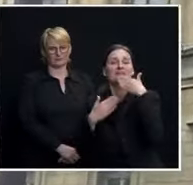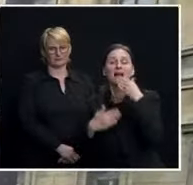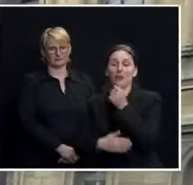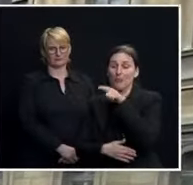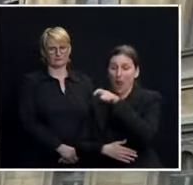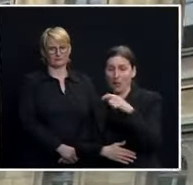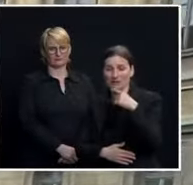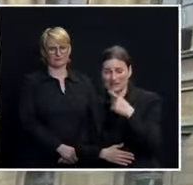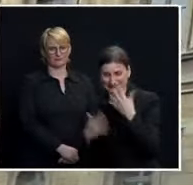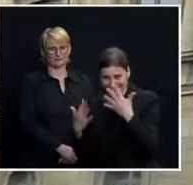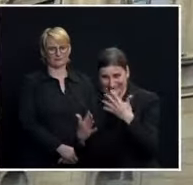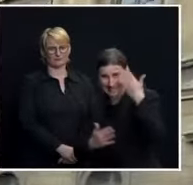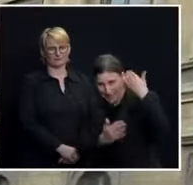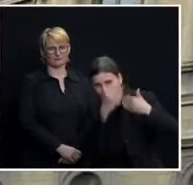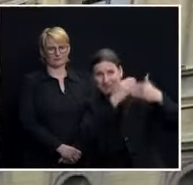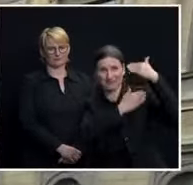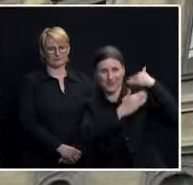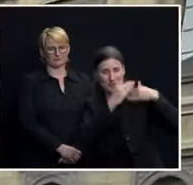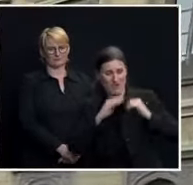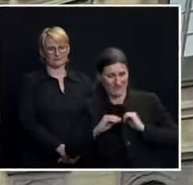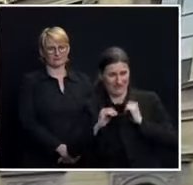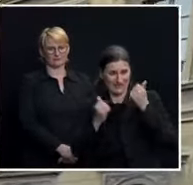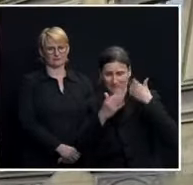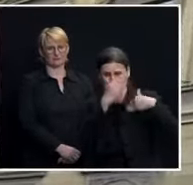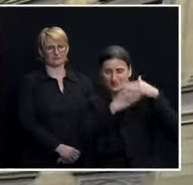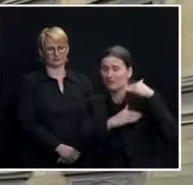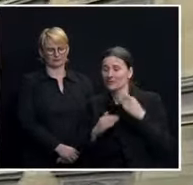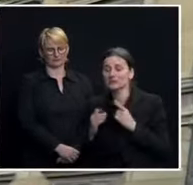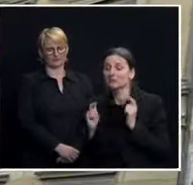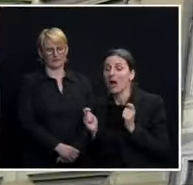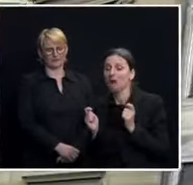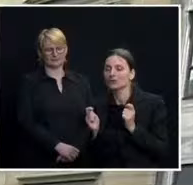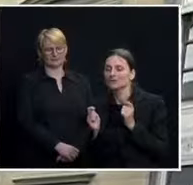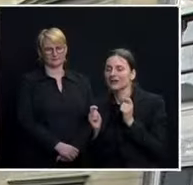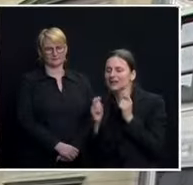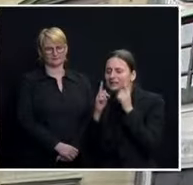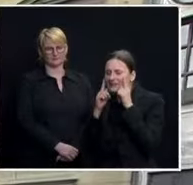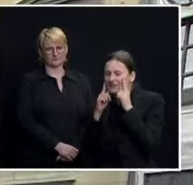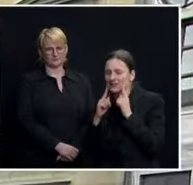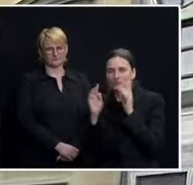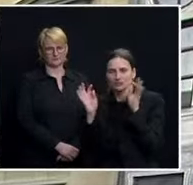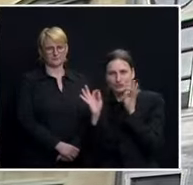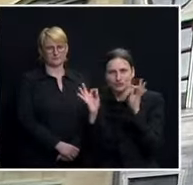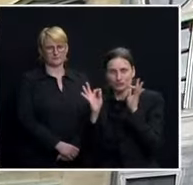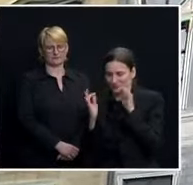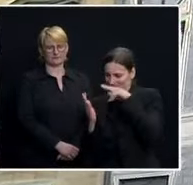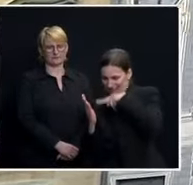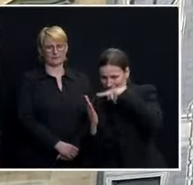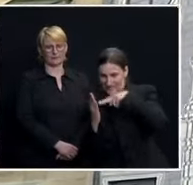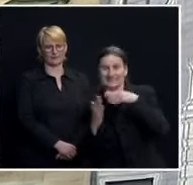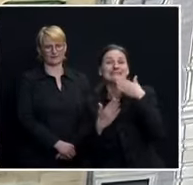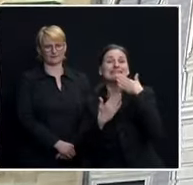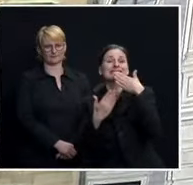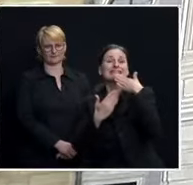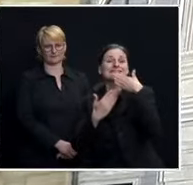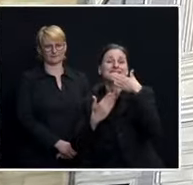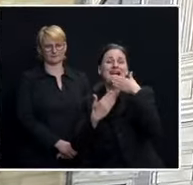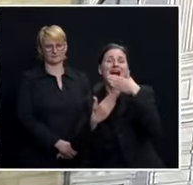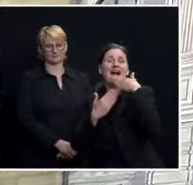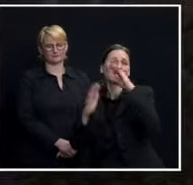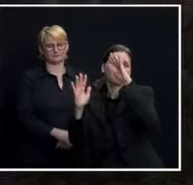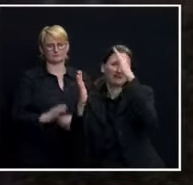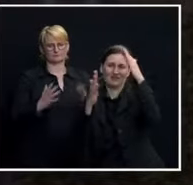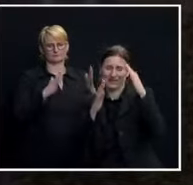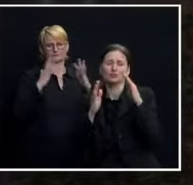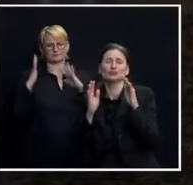nach 10 Biografien mussten sie immer eine Pause einlegen, weil sie es nervlich nicht mehr ertragen haben. Und das muss ich auch mal sagen, ein großes Dankeschön dafür. Das war wirklich eine